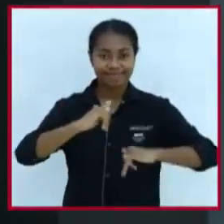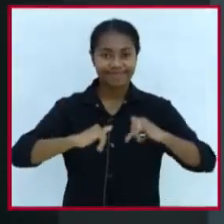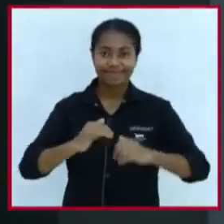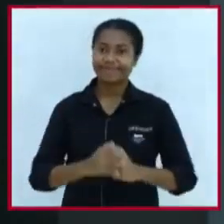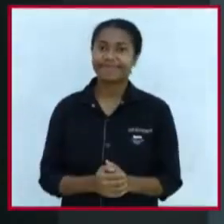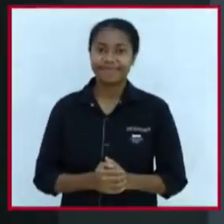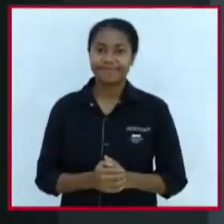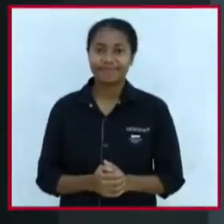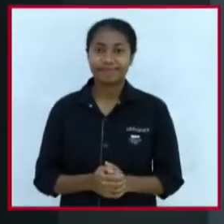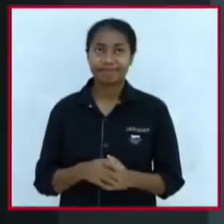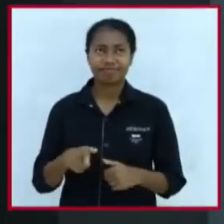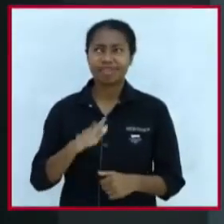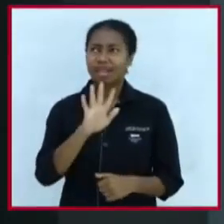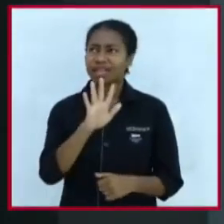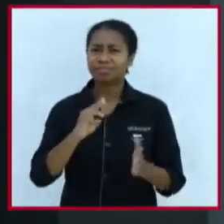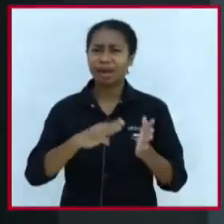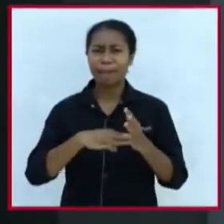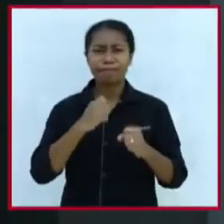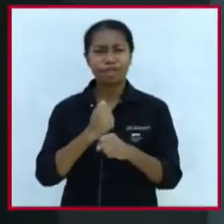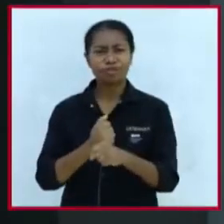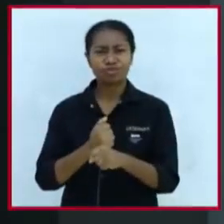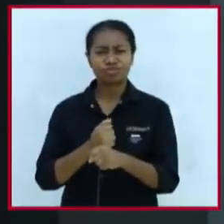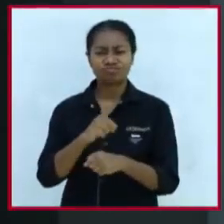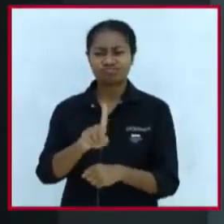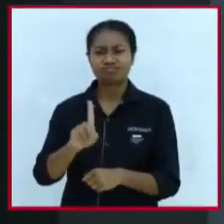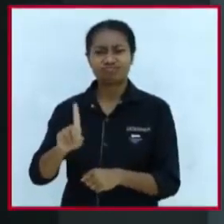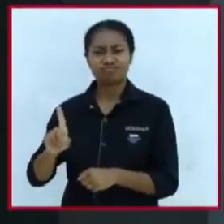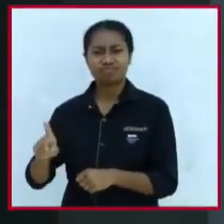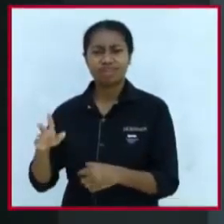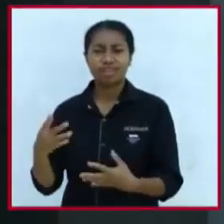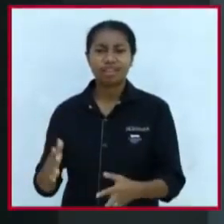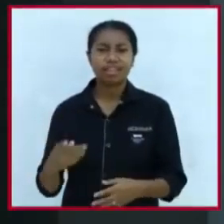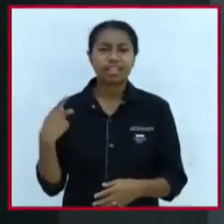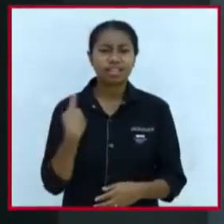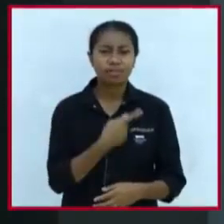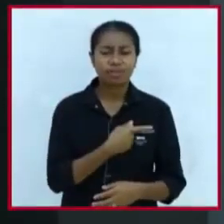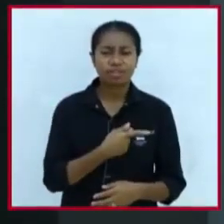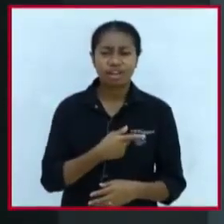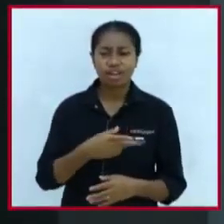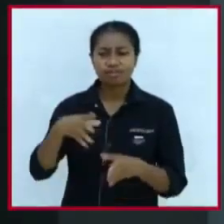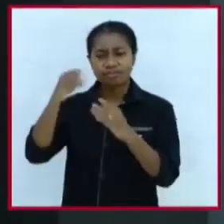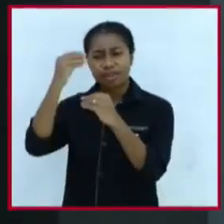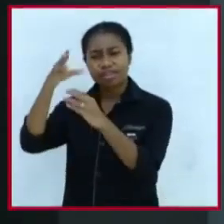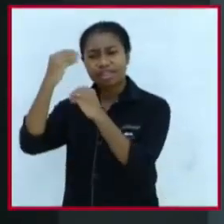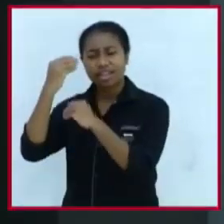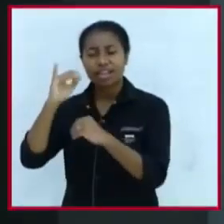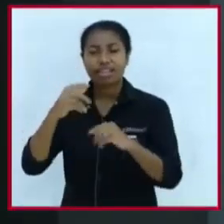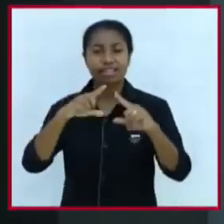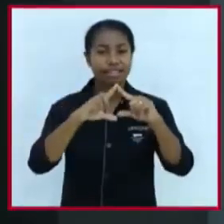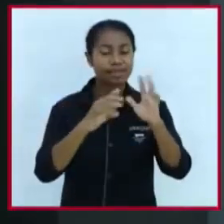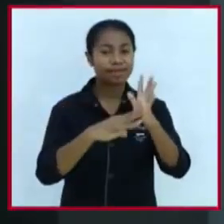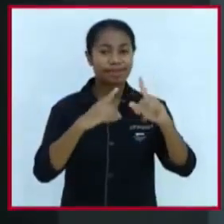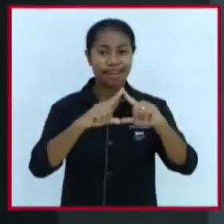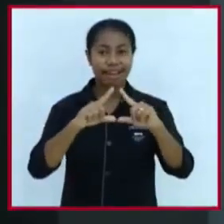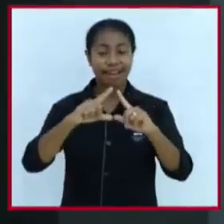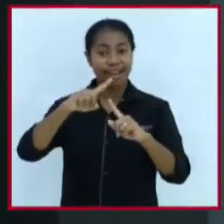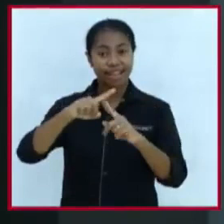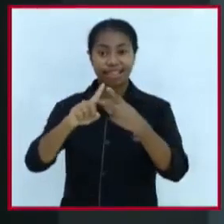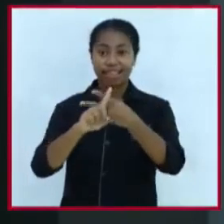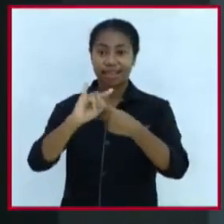lima Minggu berturut-turut kita telah belajar dari Jemaat Filadelfia dan